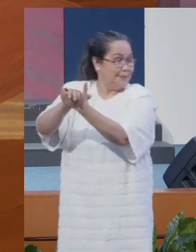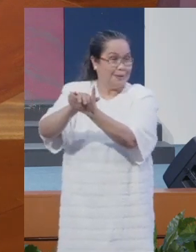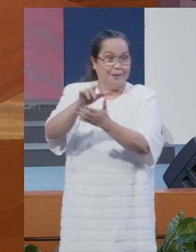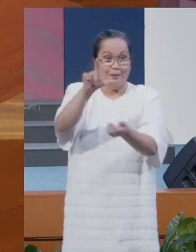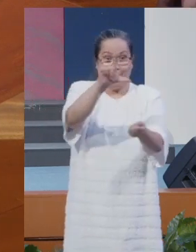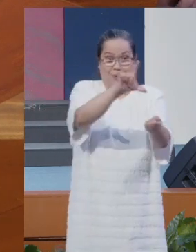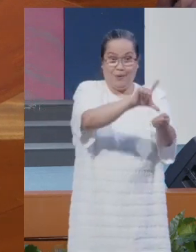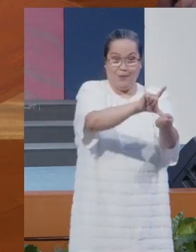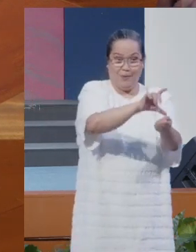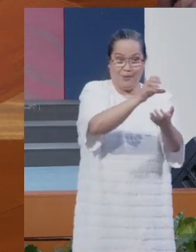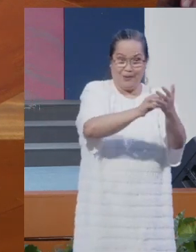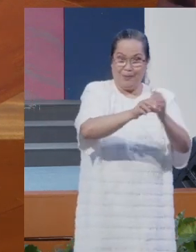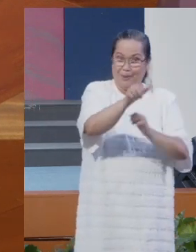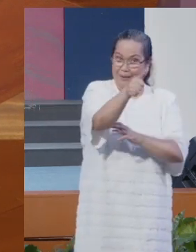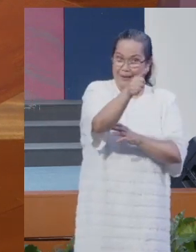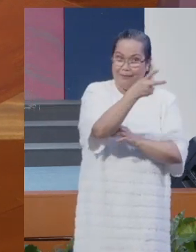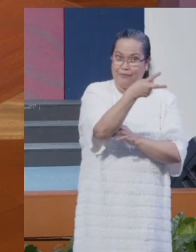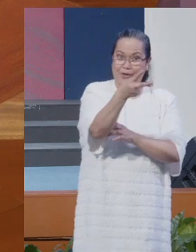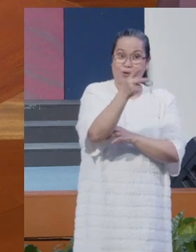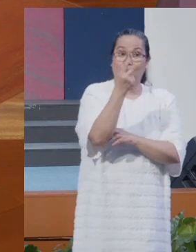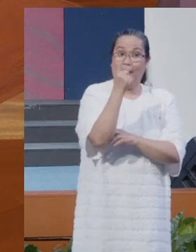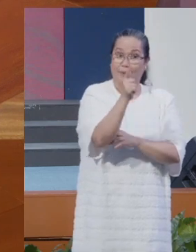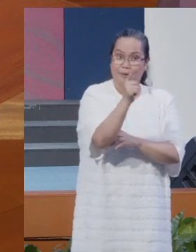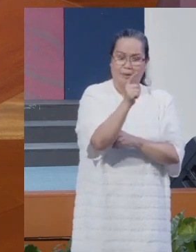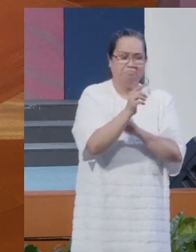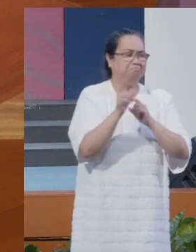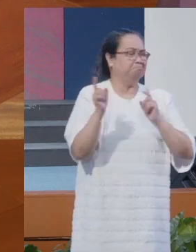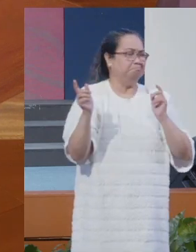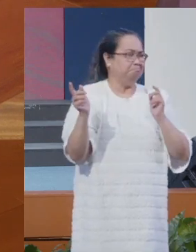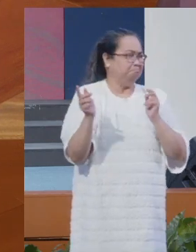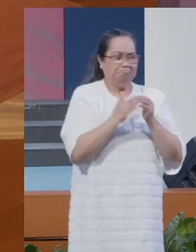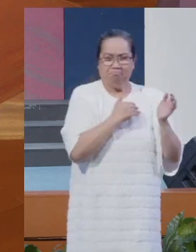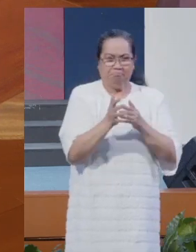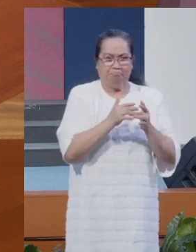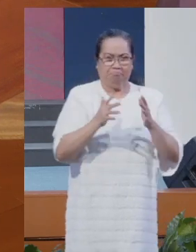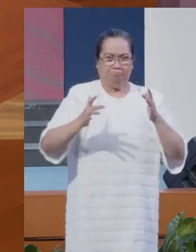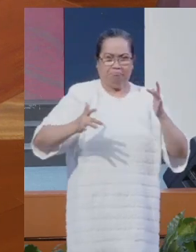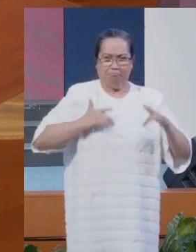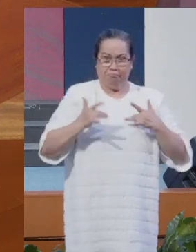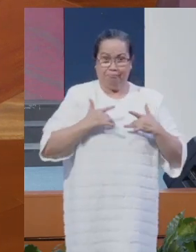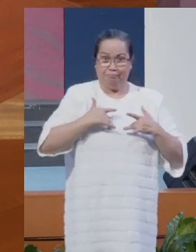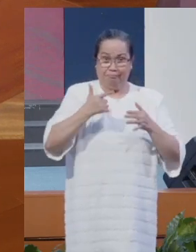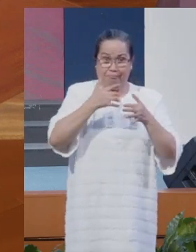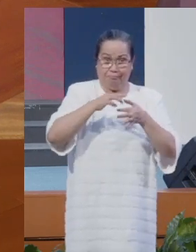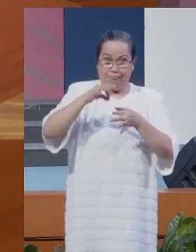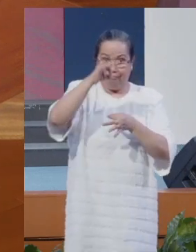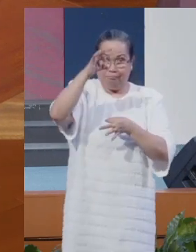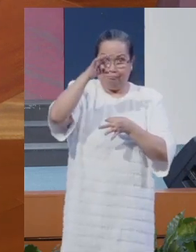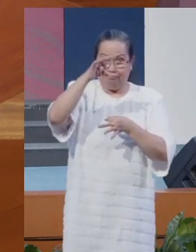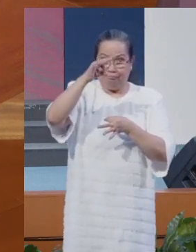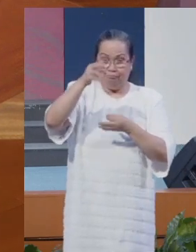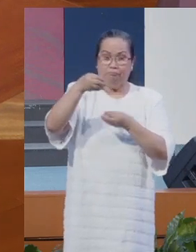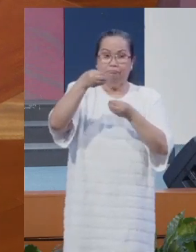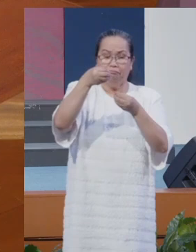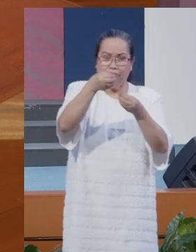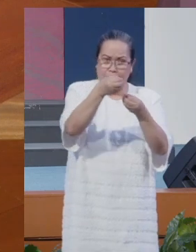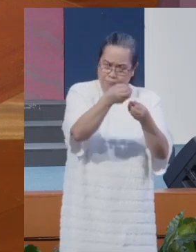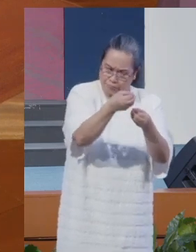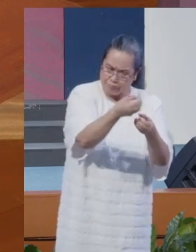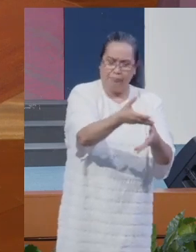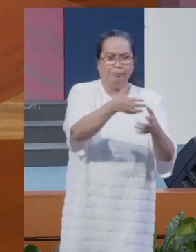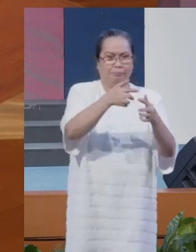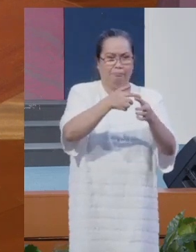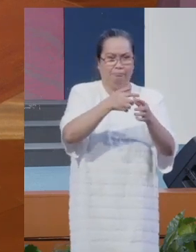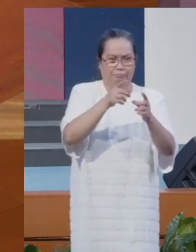chapter 10 verse 20, nevertheless, do not rejoice in this that the spirits are subject to you, kasi binigyan niya yung kanilang